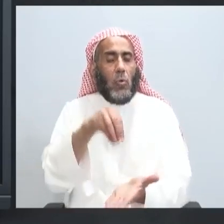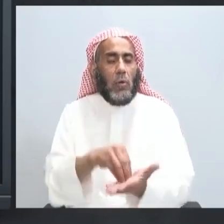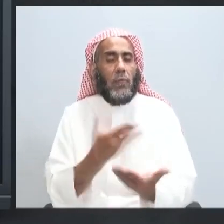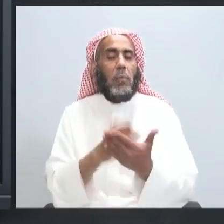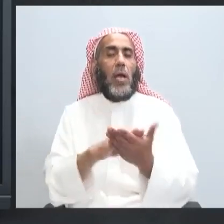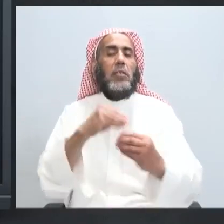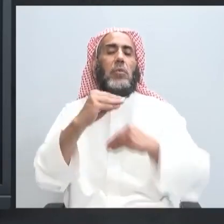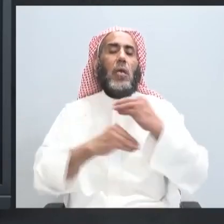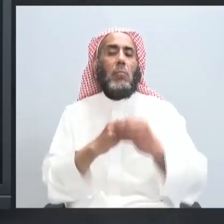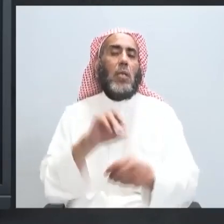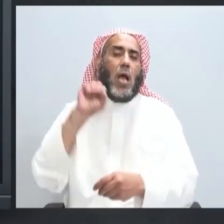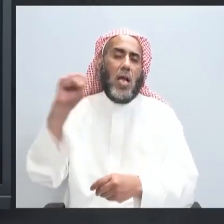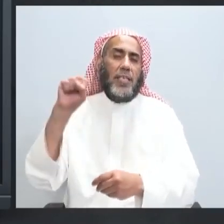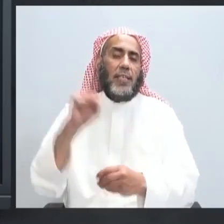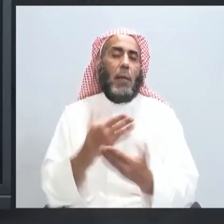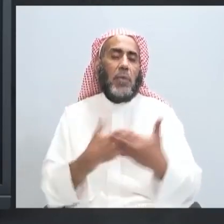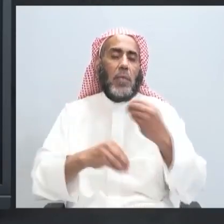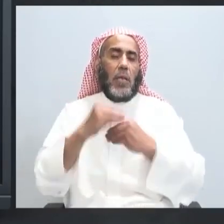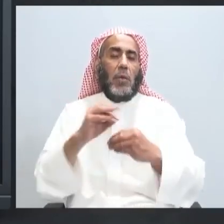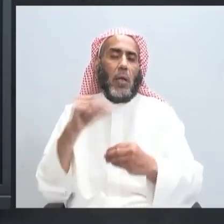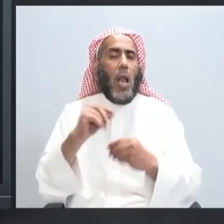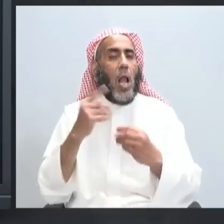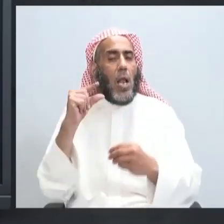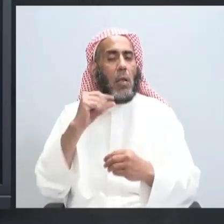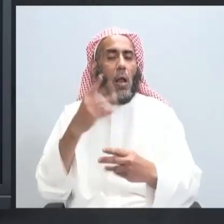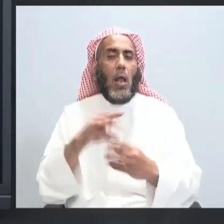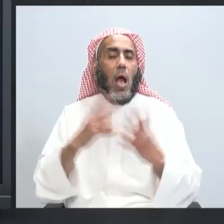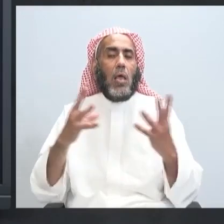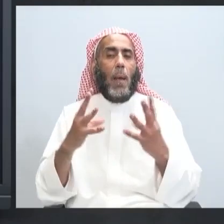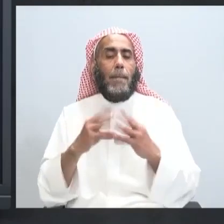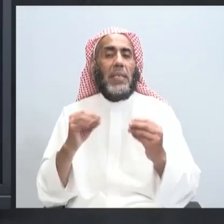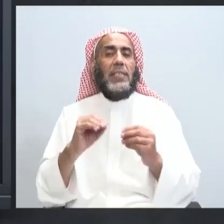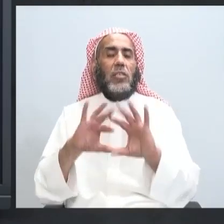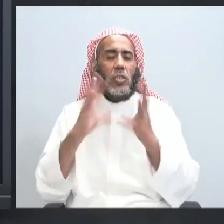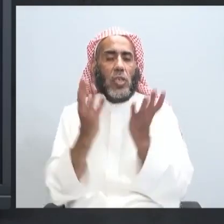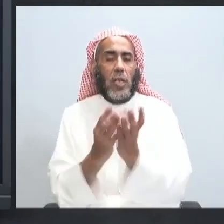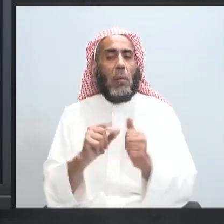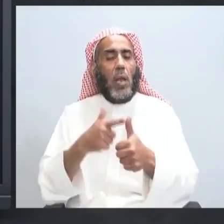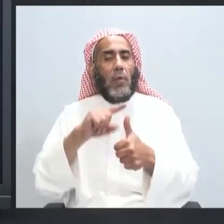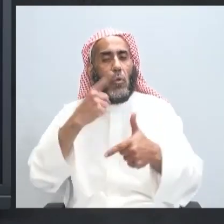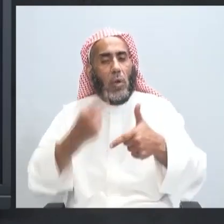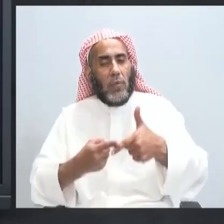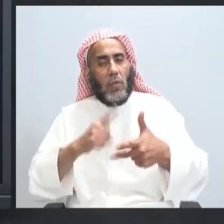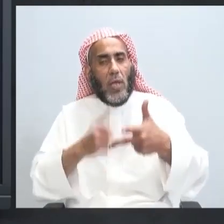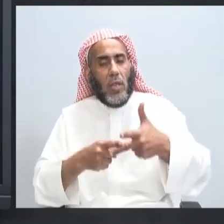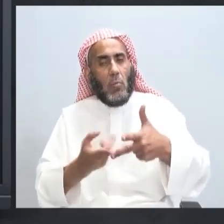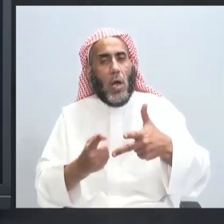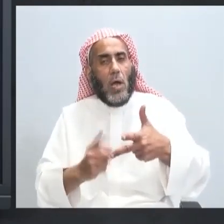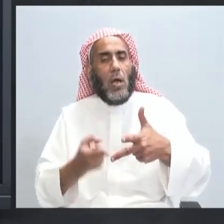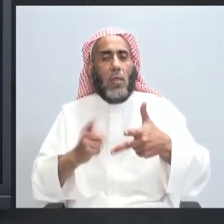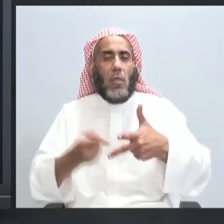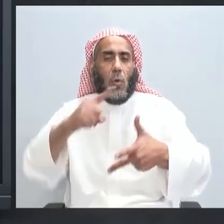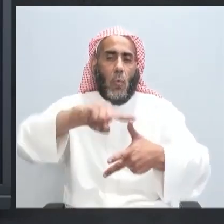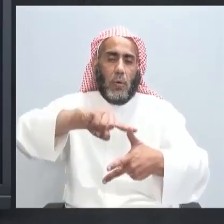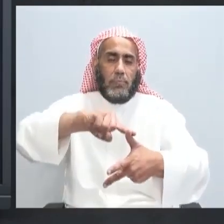معاجم التقليبات الخاصه بتقليبه الكلمه معى ان الكلمه لها اكثر من من شكل تبدا بحرف الاول ثم الحرف الثاني الثالث ثم الثالث